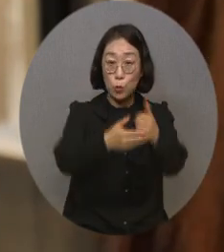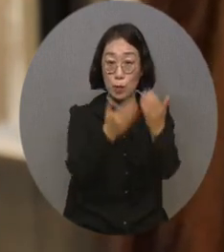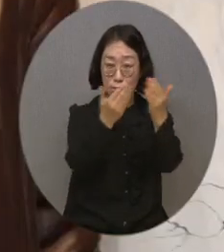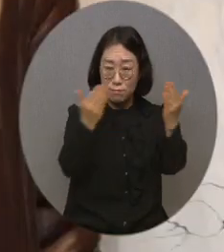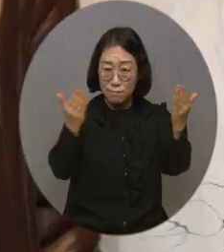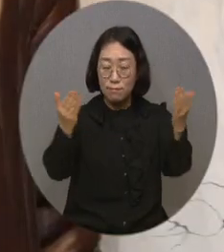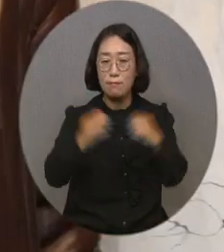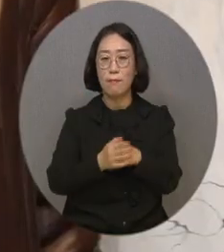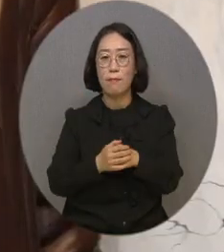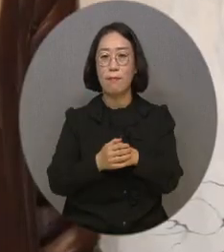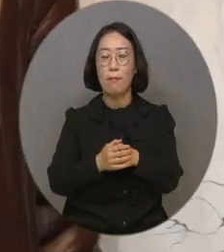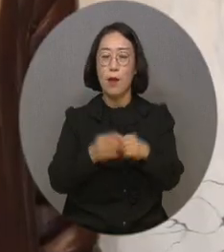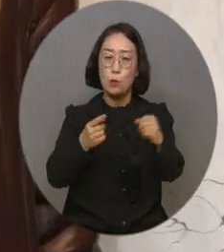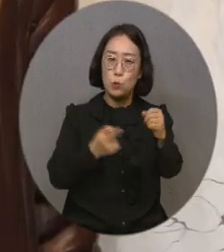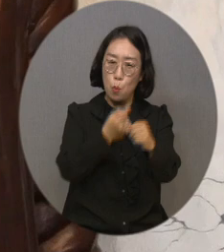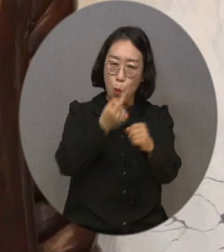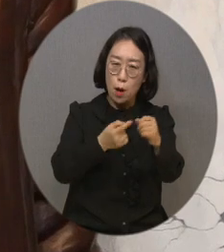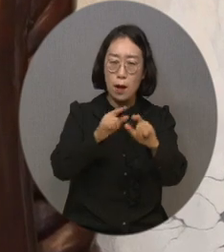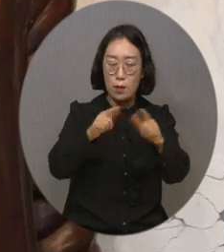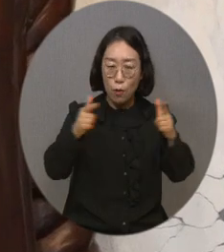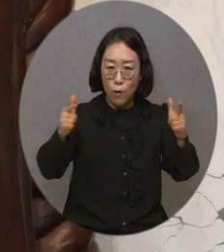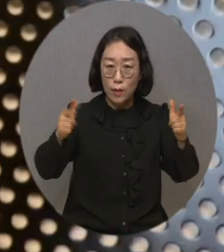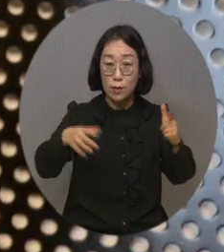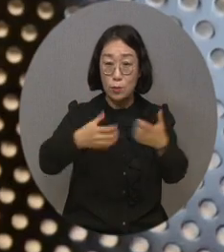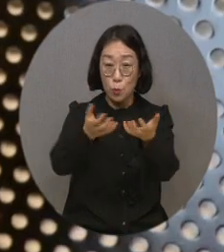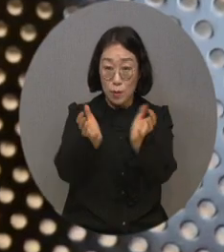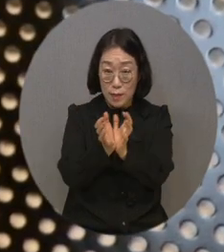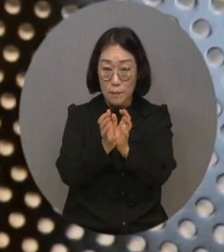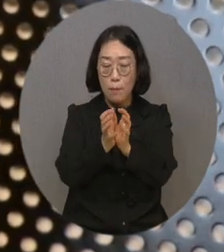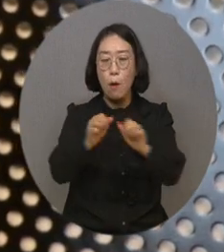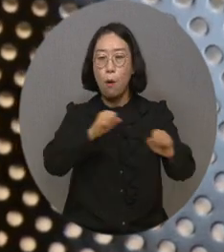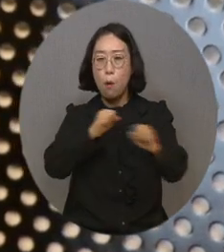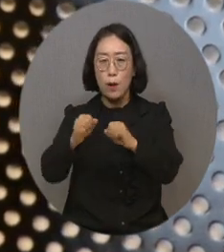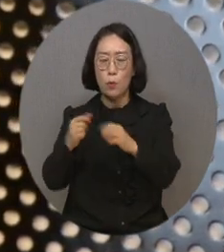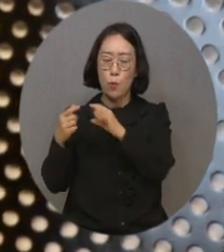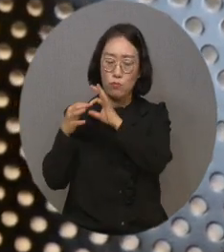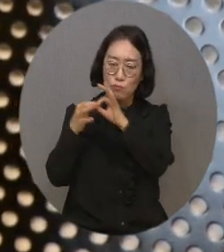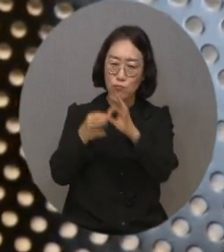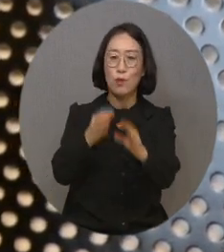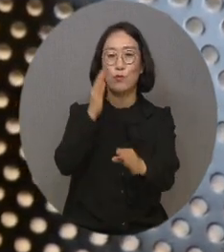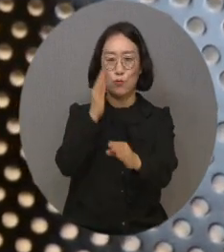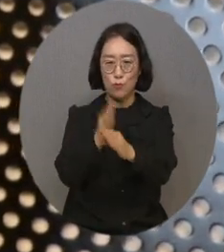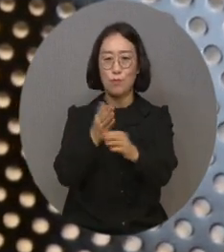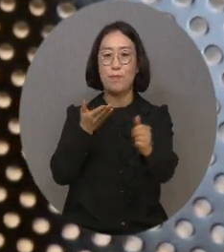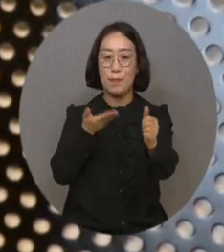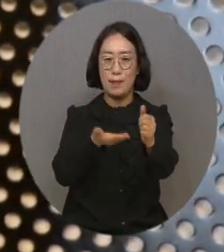참여하는 등 조각그룹 가마귀 창립 멤버로 왕성한 활동을 하고 있습니다.